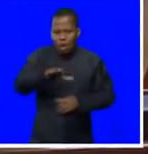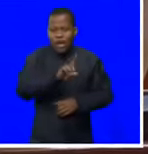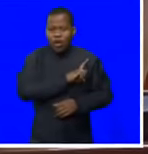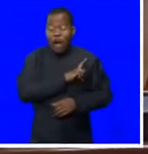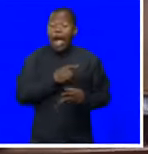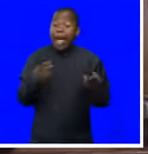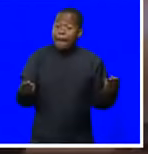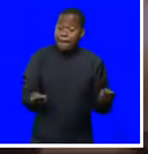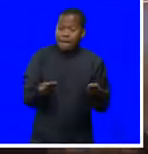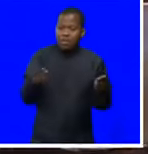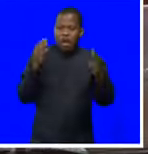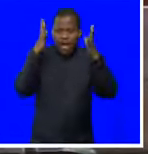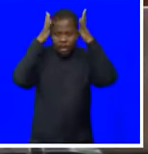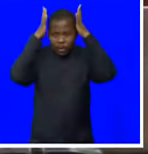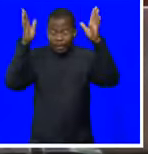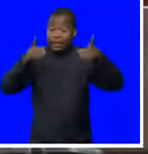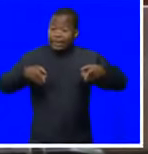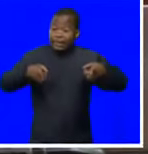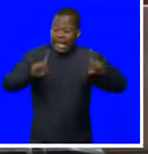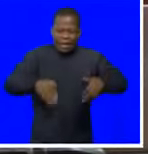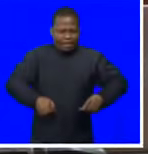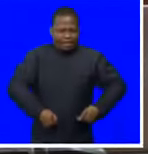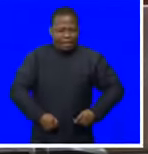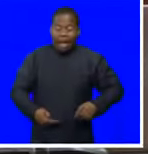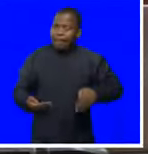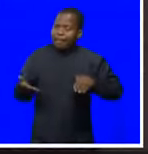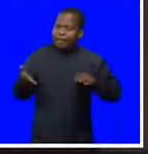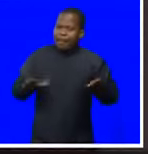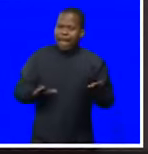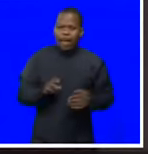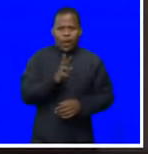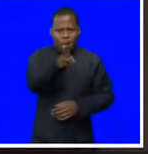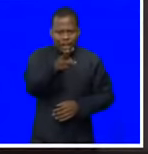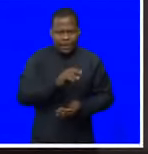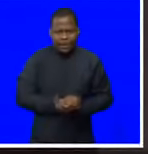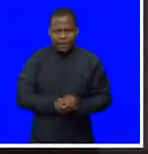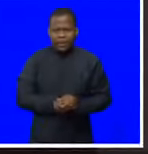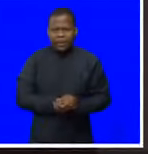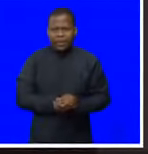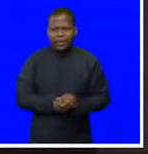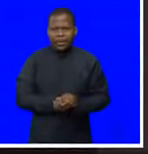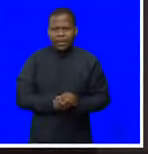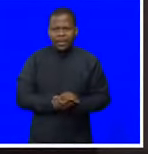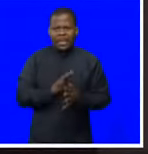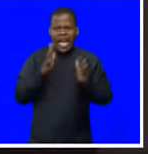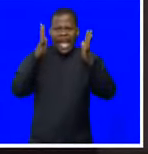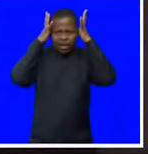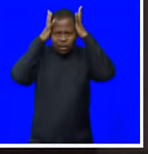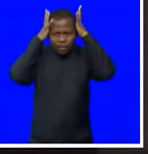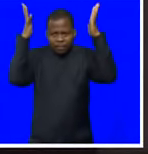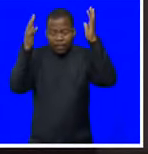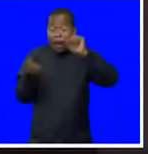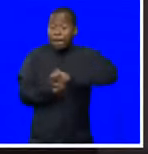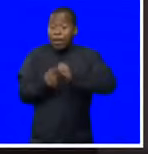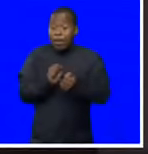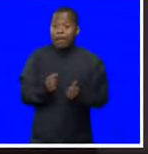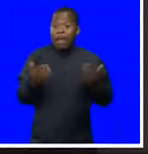sive semaswati silengele ngoti nekubulawa indlala. Live bahlolushwa libhekene nama-crisis lamthu